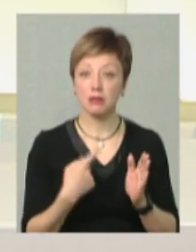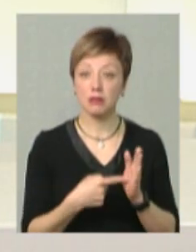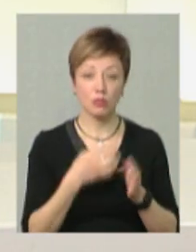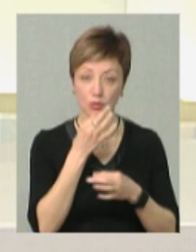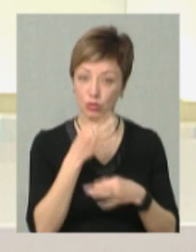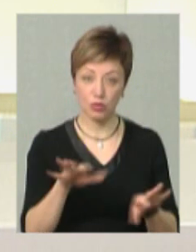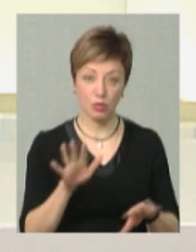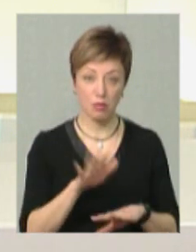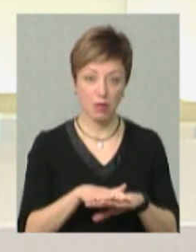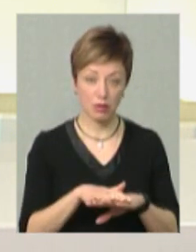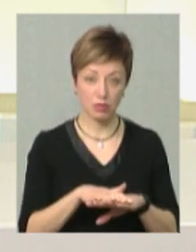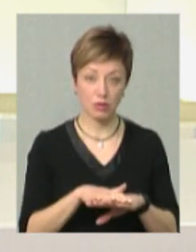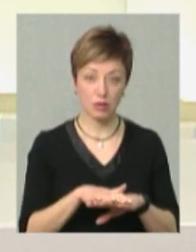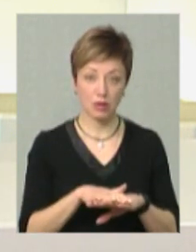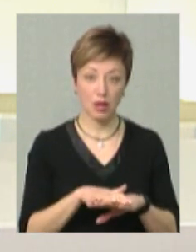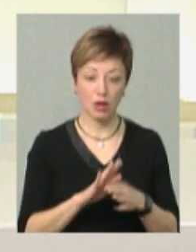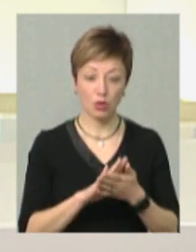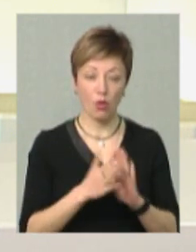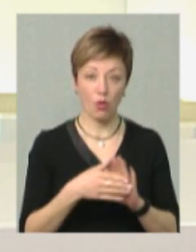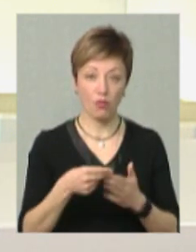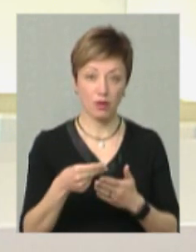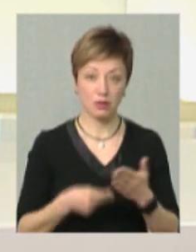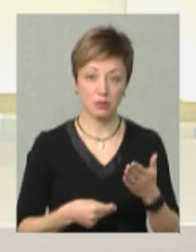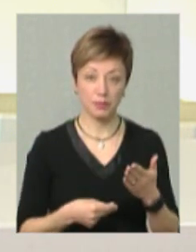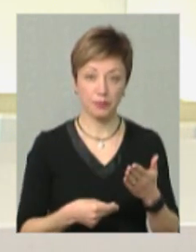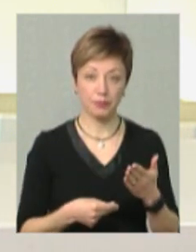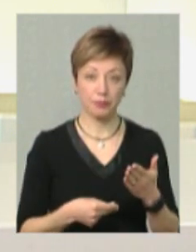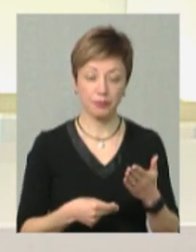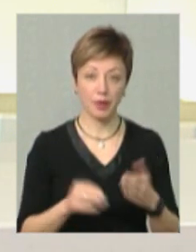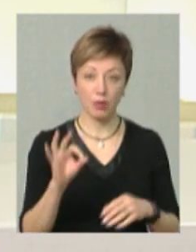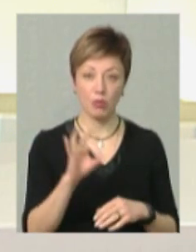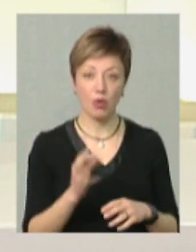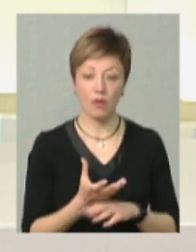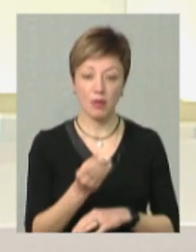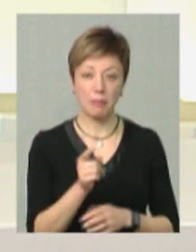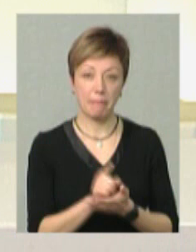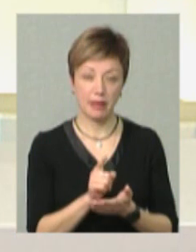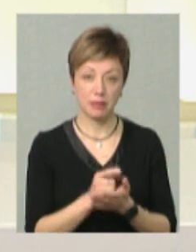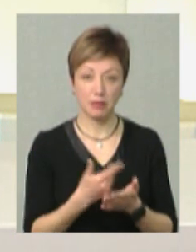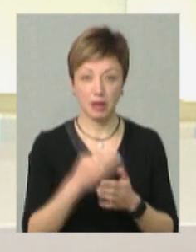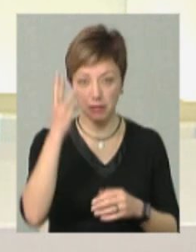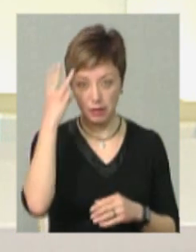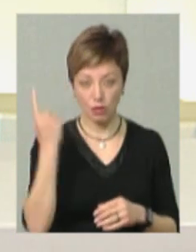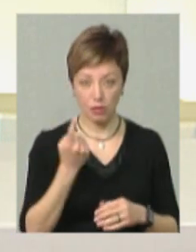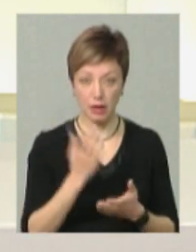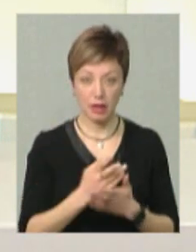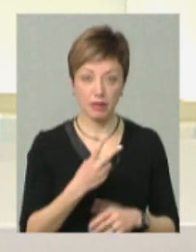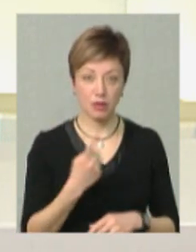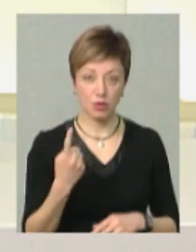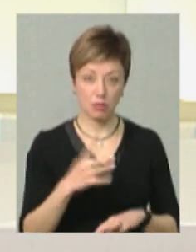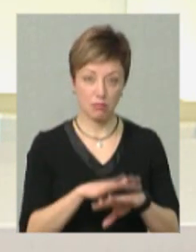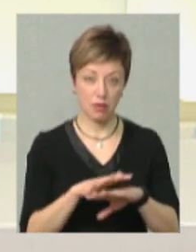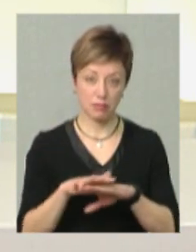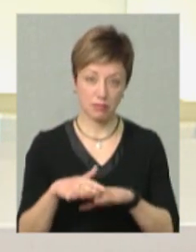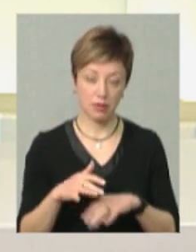В будь-якому банку, з якими укладено договір про виплату пенсії. От, до прикладу, в Хмельницькій області є 21 такий